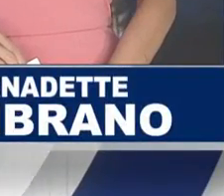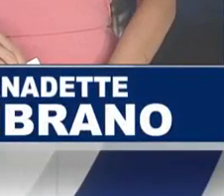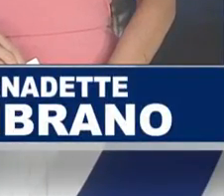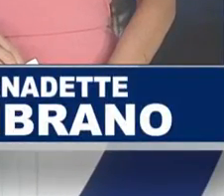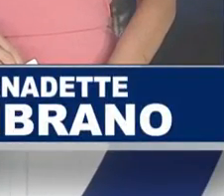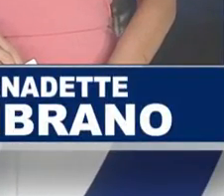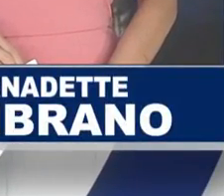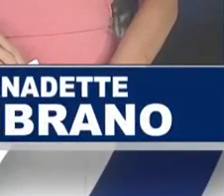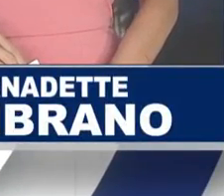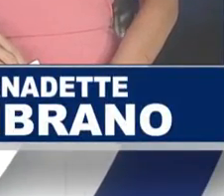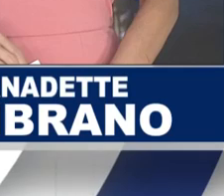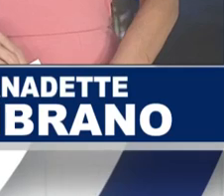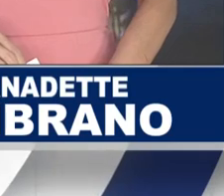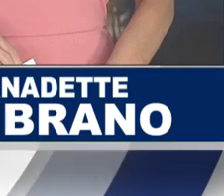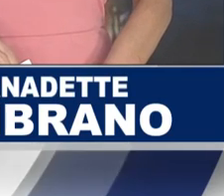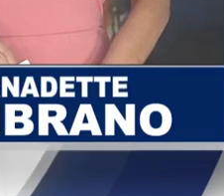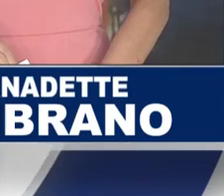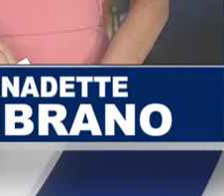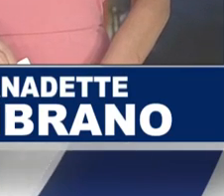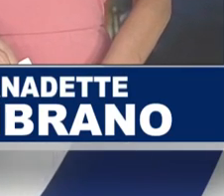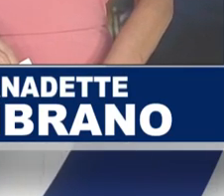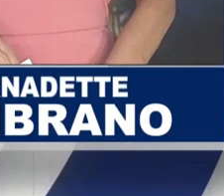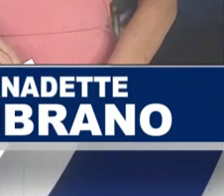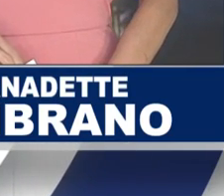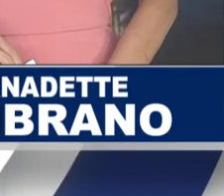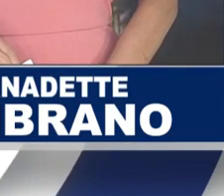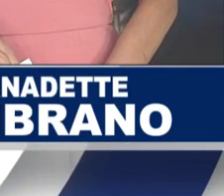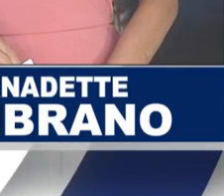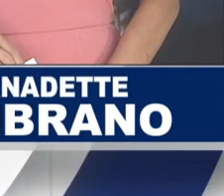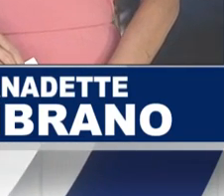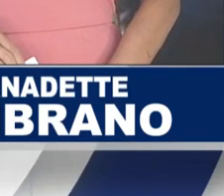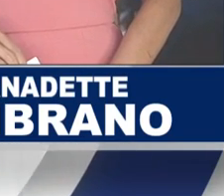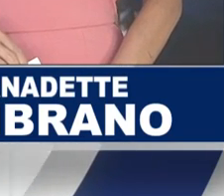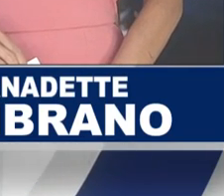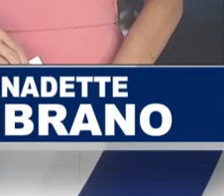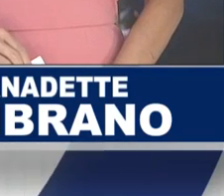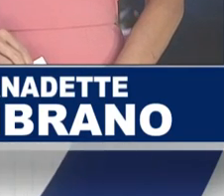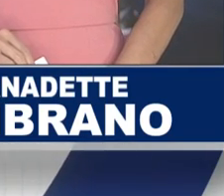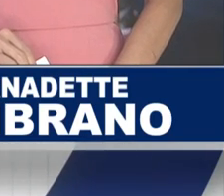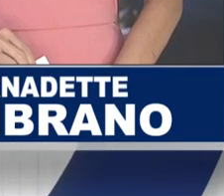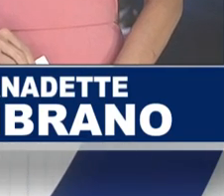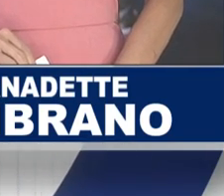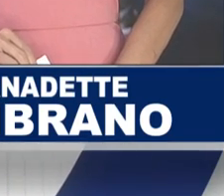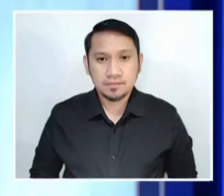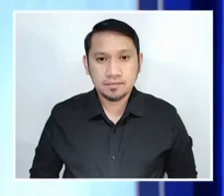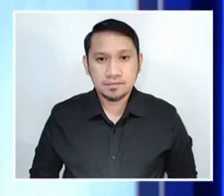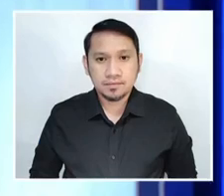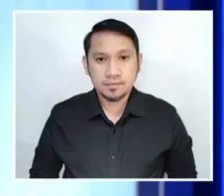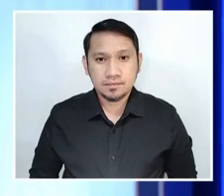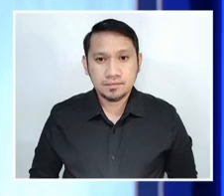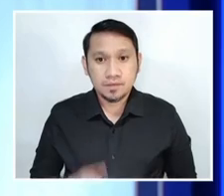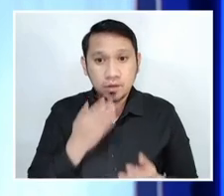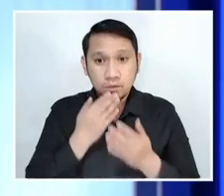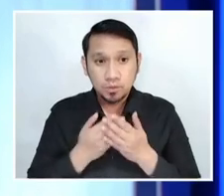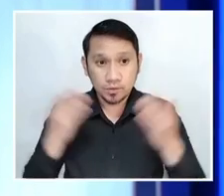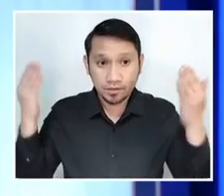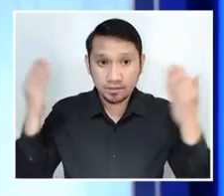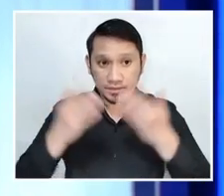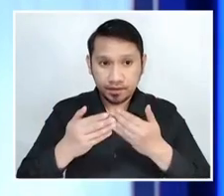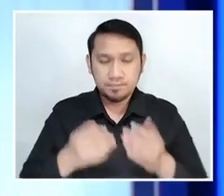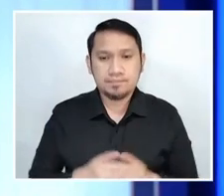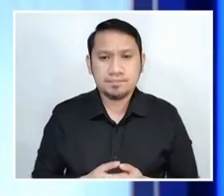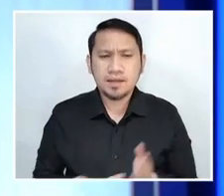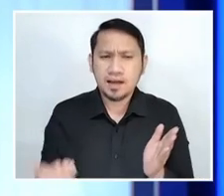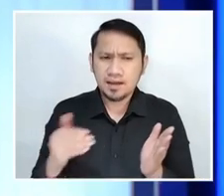Magandang gabi, bayan. Magsimula tayo sa balita kaugnay sa presyo ng petrolyo. Big time oil price hike na naman